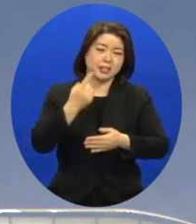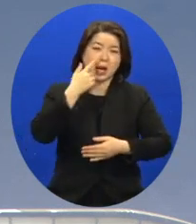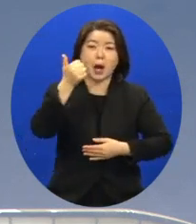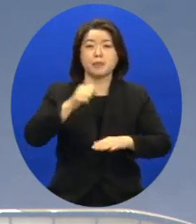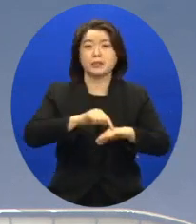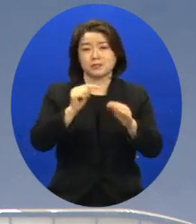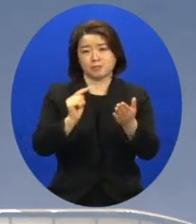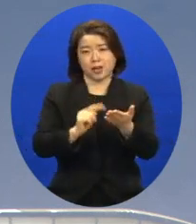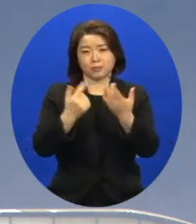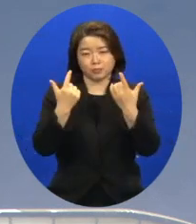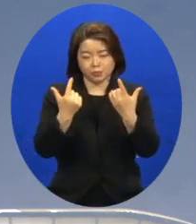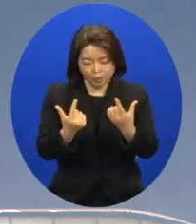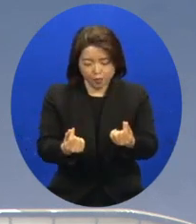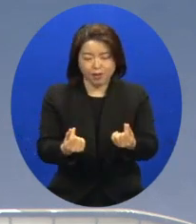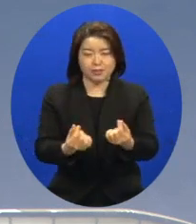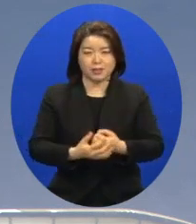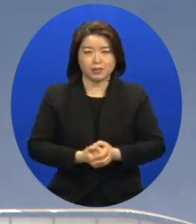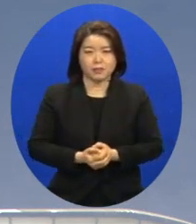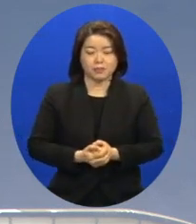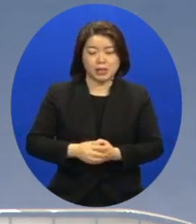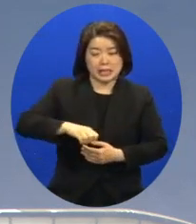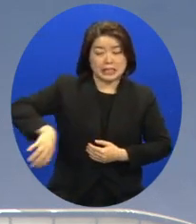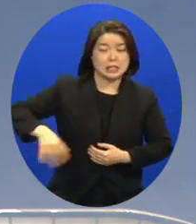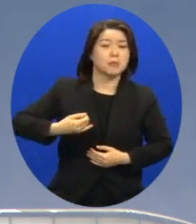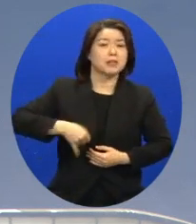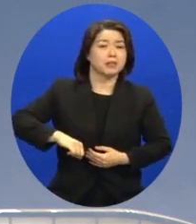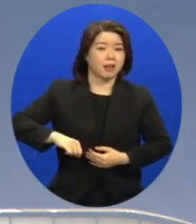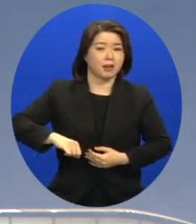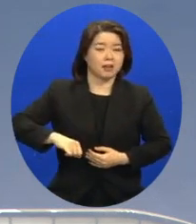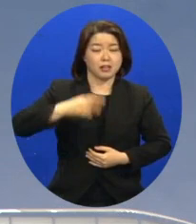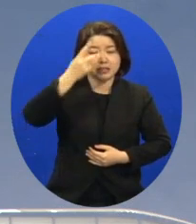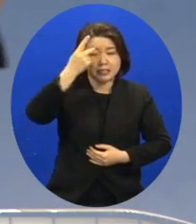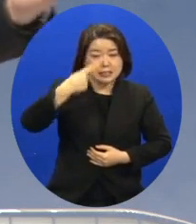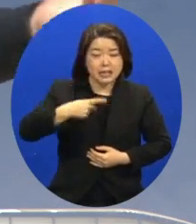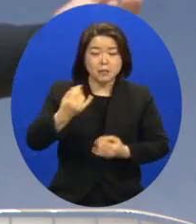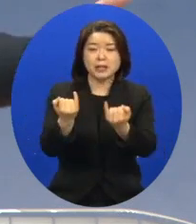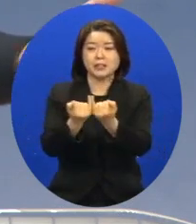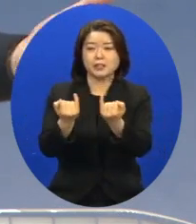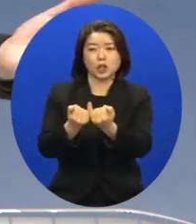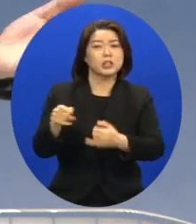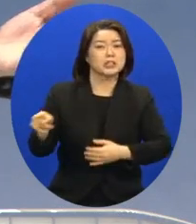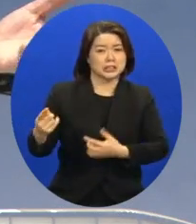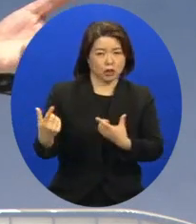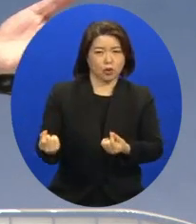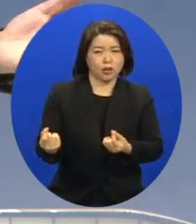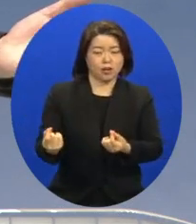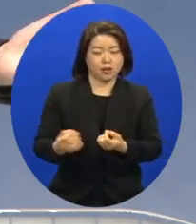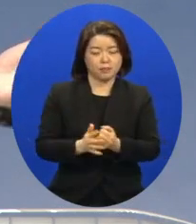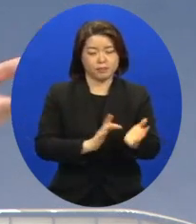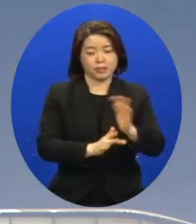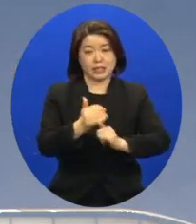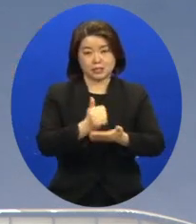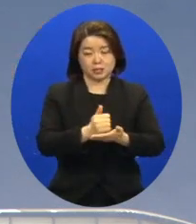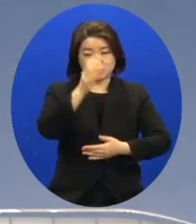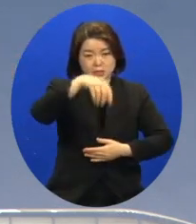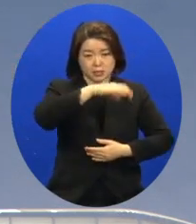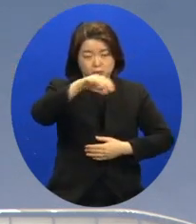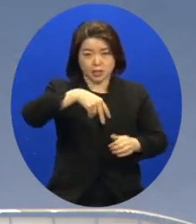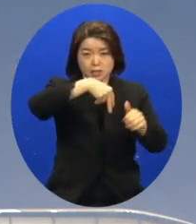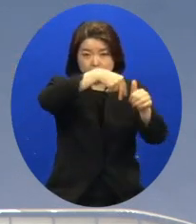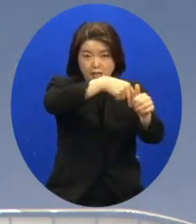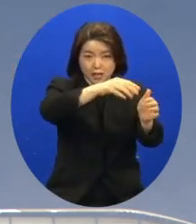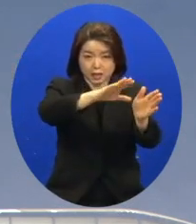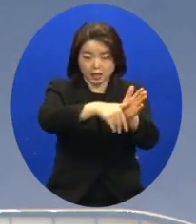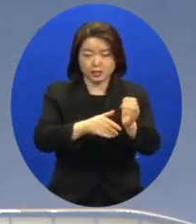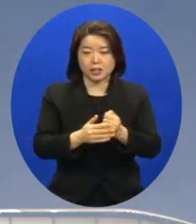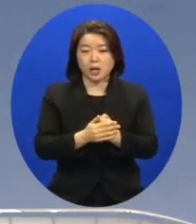마음입니다. 잃어버린 딸이었던 거예요, 사마리아 여인이. 예수님이 십자가에 달리실 때 그때 예수님